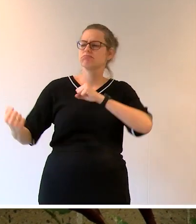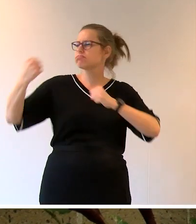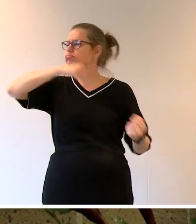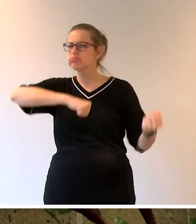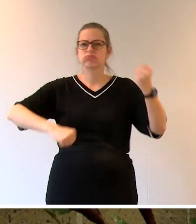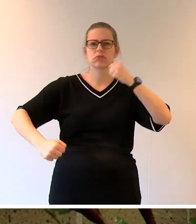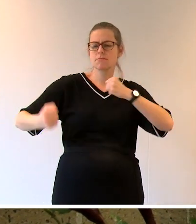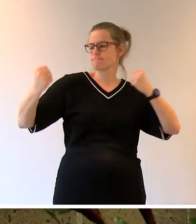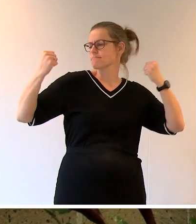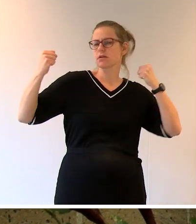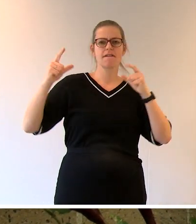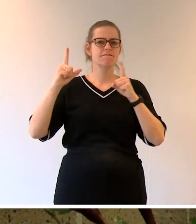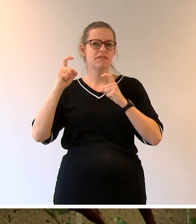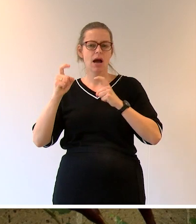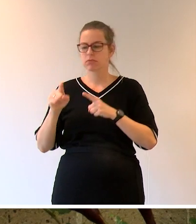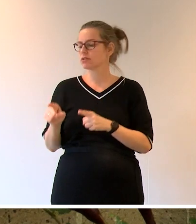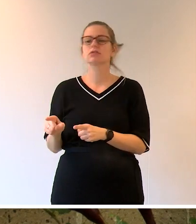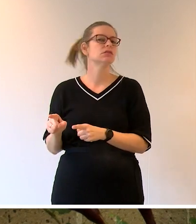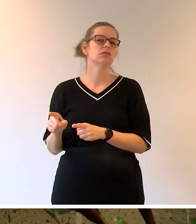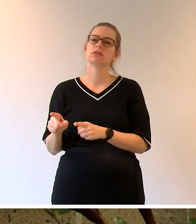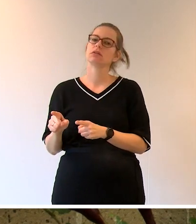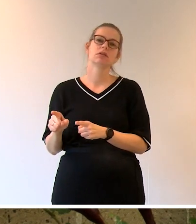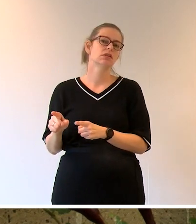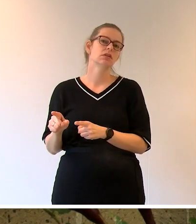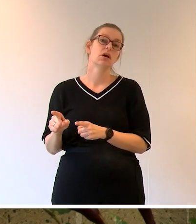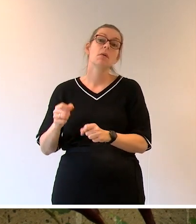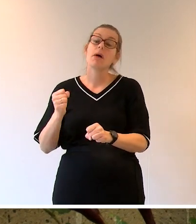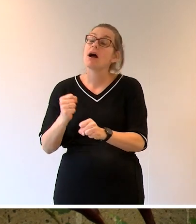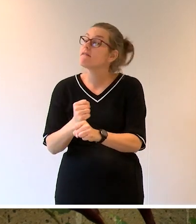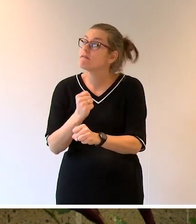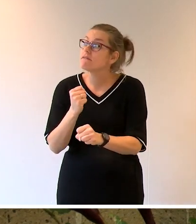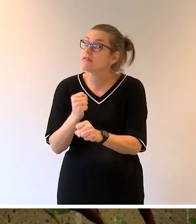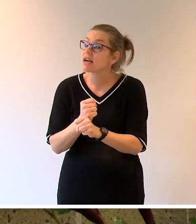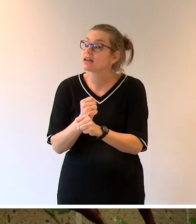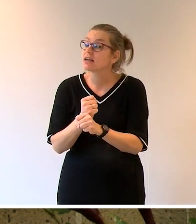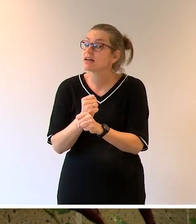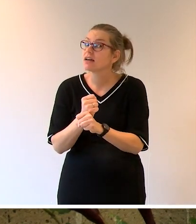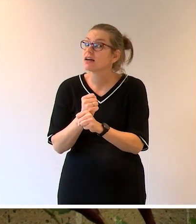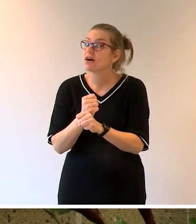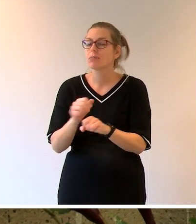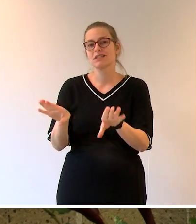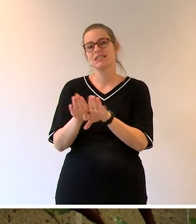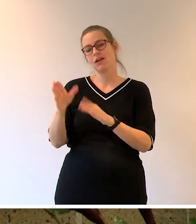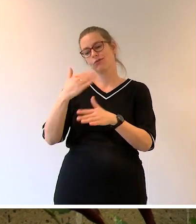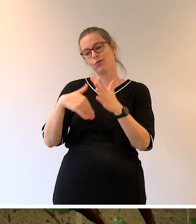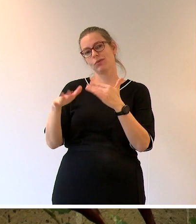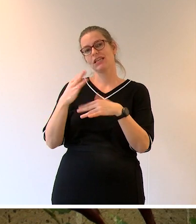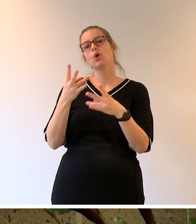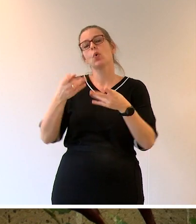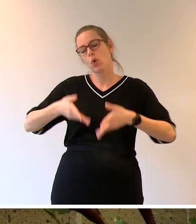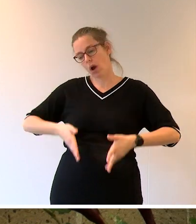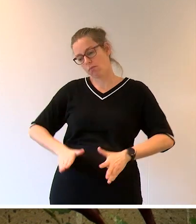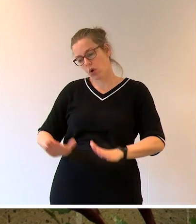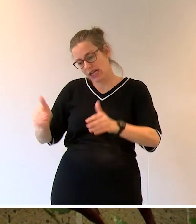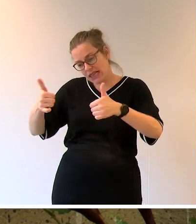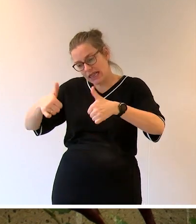met spierkracht en met wapens. Maar hij gaat werken zoals hij geboren is. In nederigheid, in